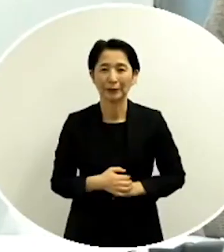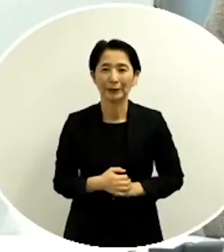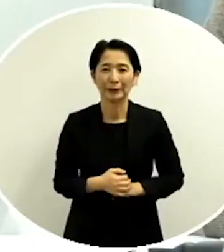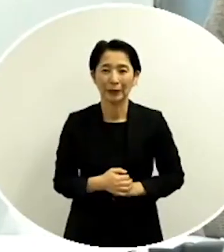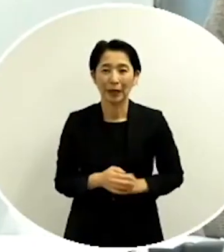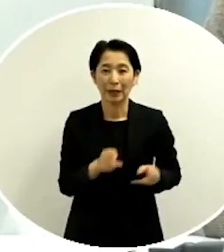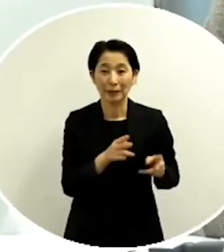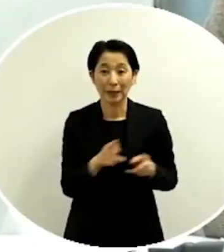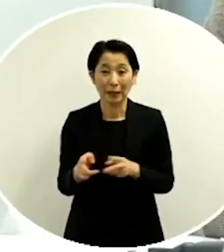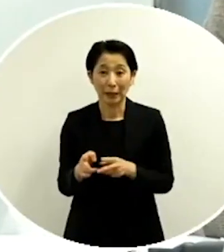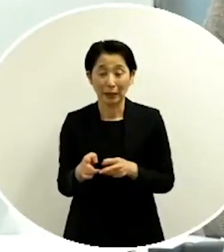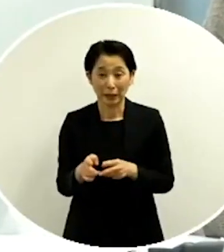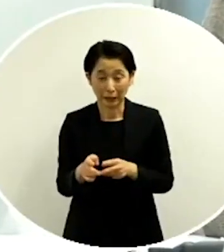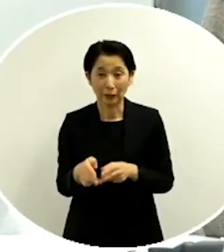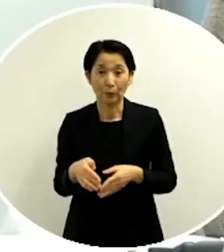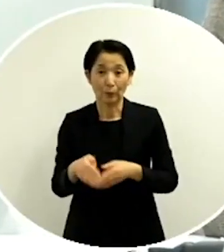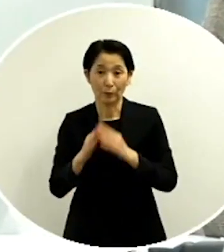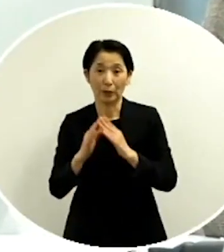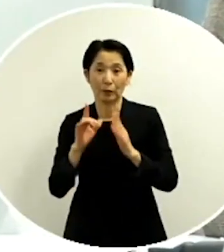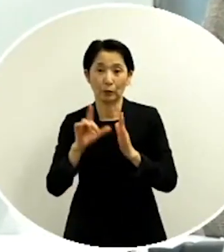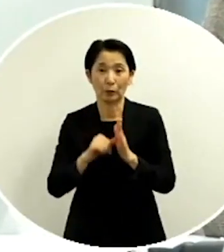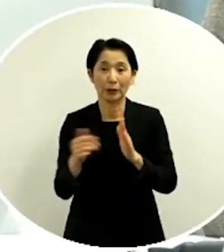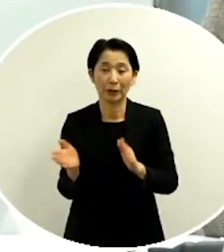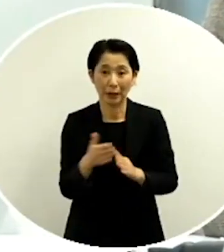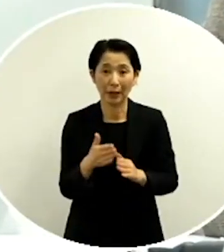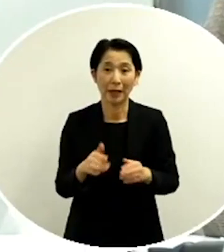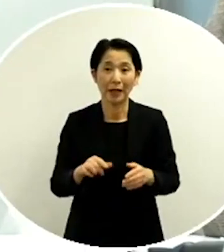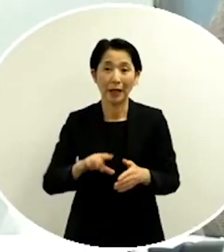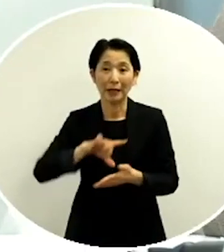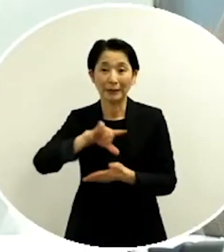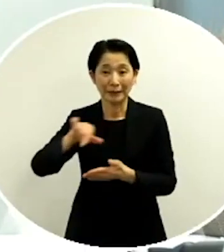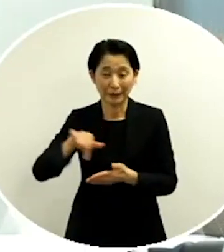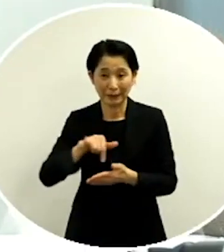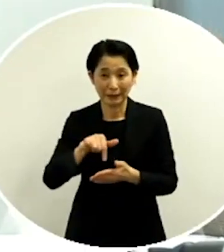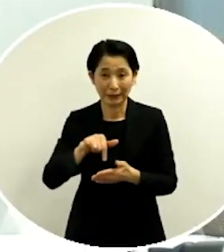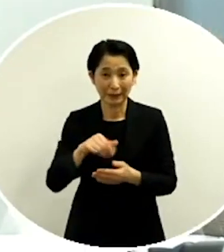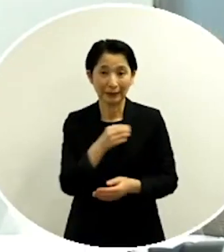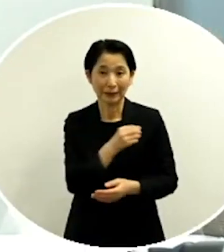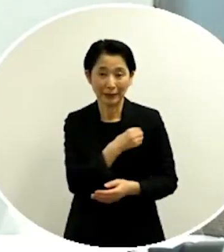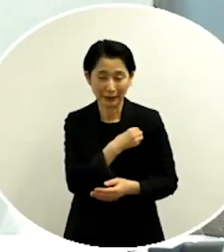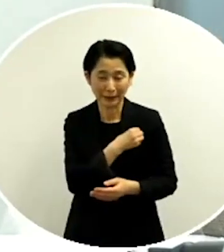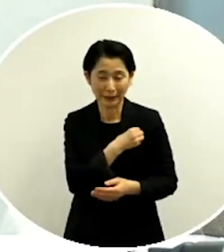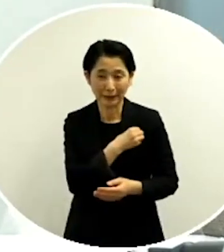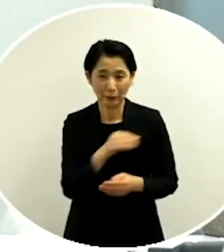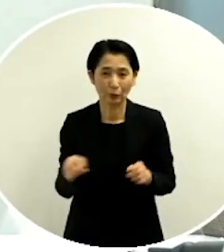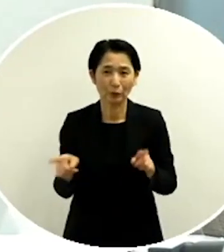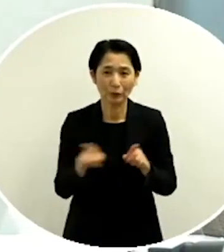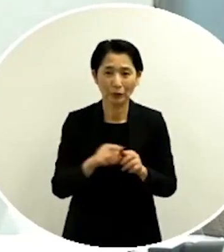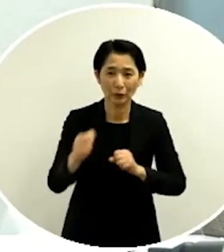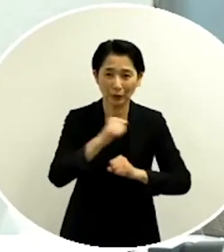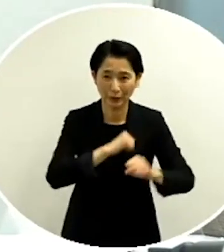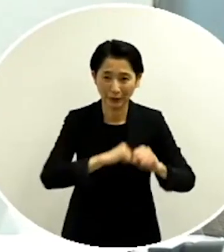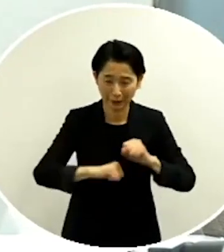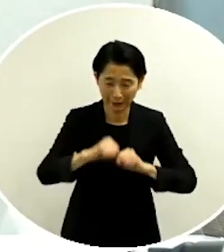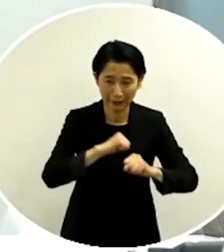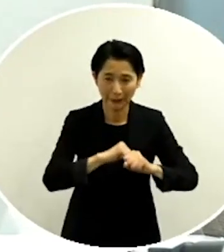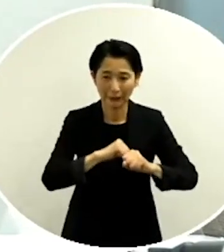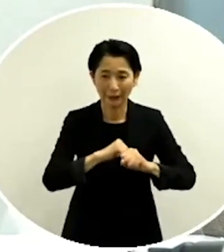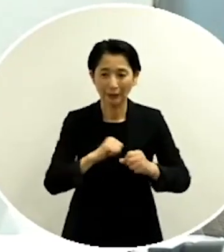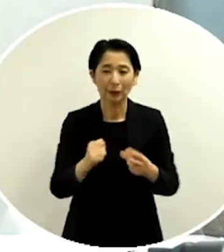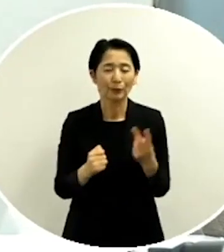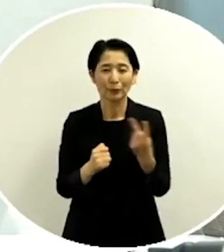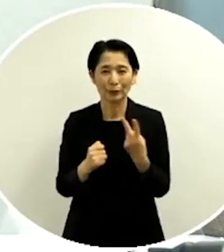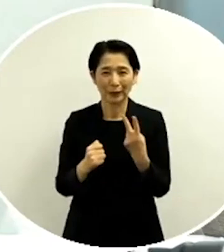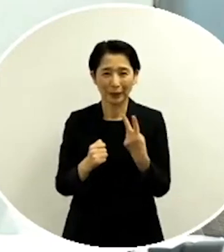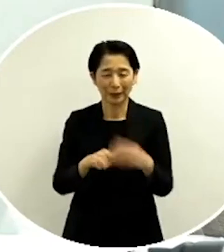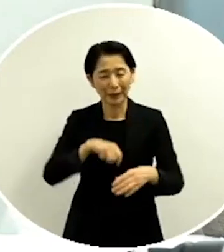制度ができてからずっと地元の自治体議員さんたちと一緒にあの活動してきました自治体議員とか食べるカフェみたい